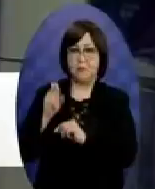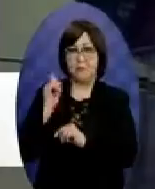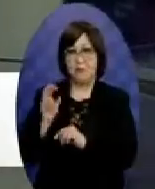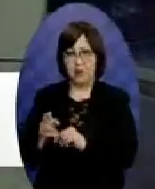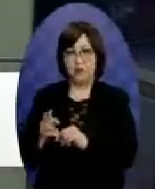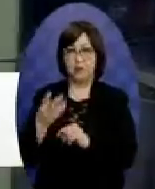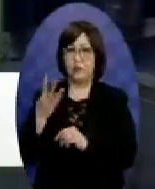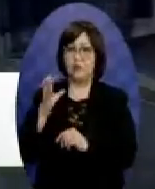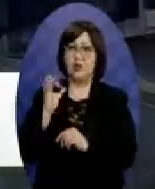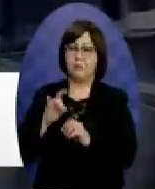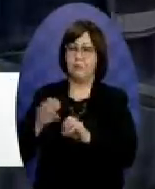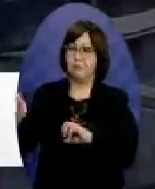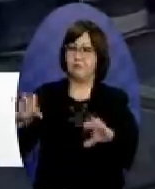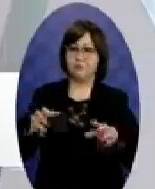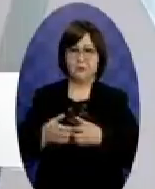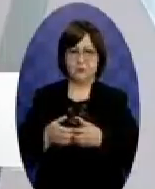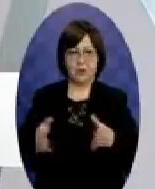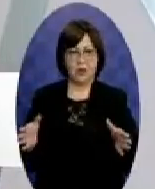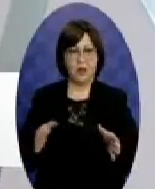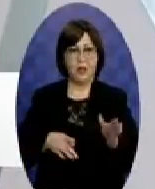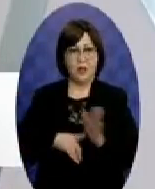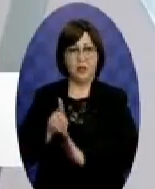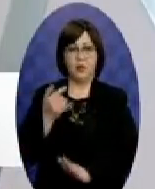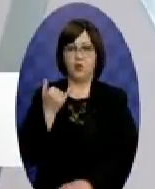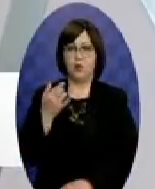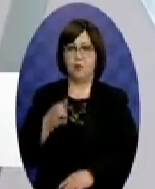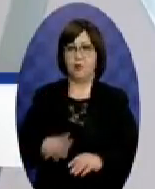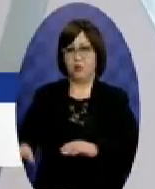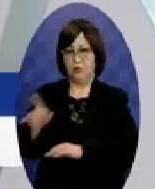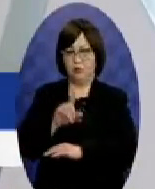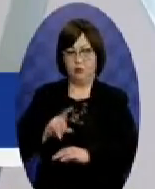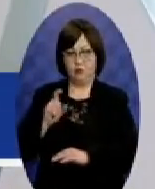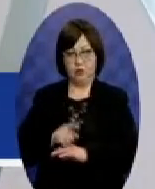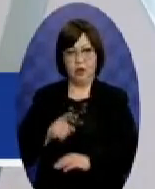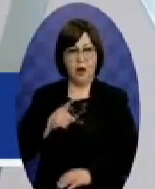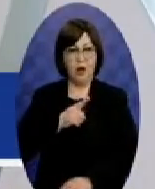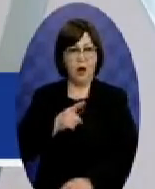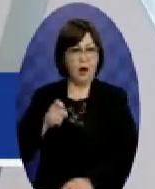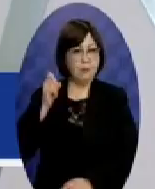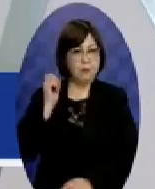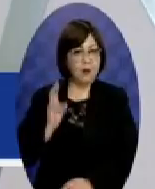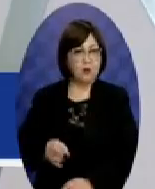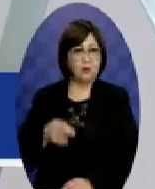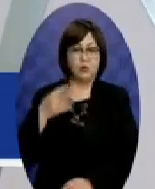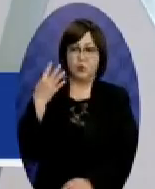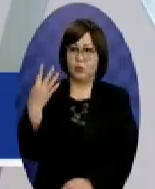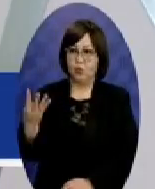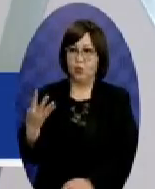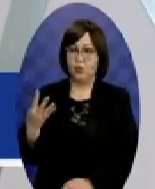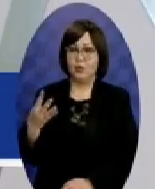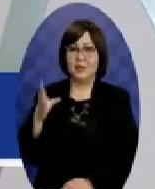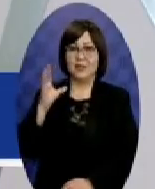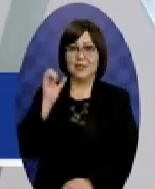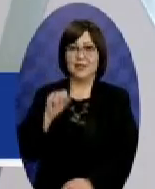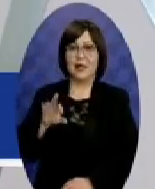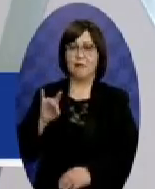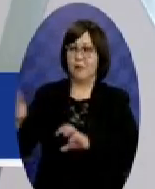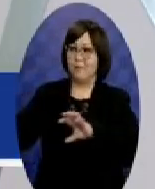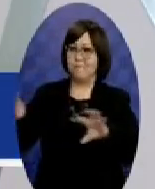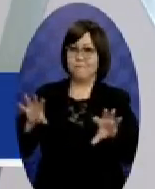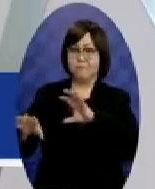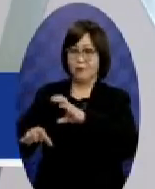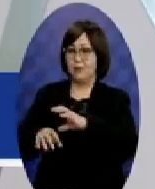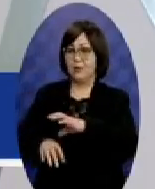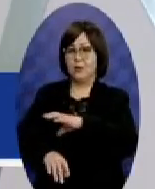нээжээ. Тэгэхээр эхний жилдээ бид Улаанбаатар хотын хэмжээнд хаан банкны дөрвөн одоо салбарт бол даралт хэмжих багаж бүхий эрүүл мэндийн болон